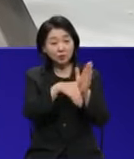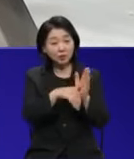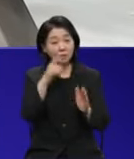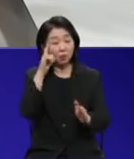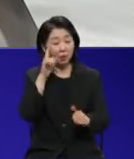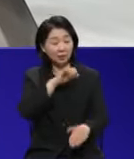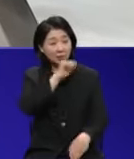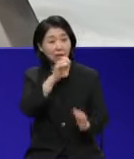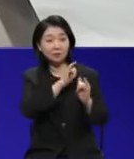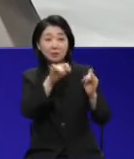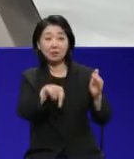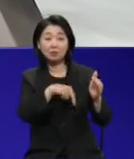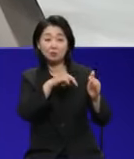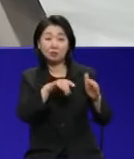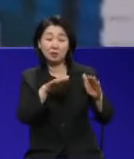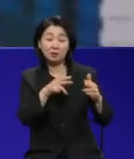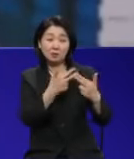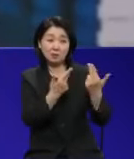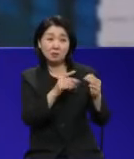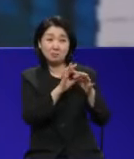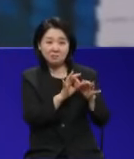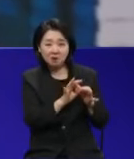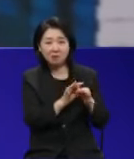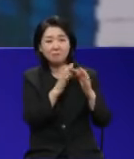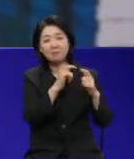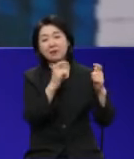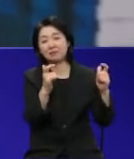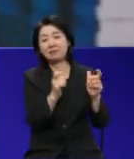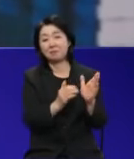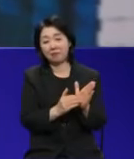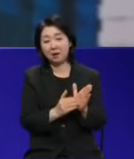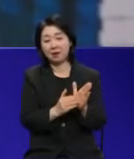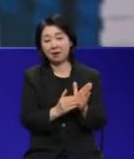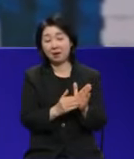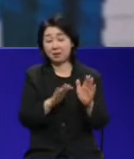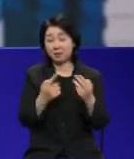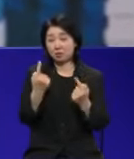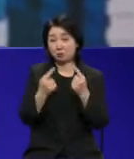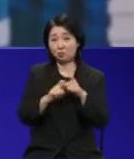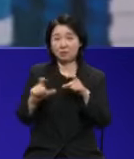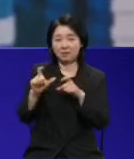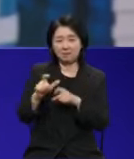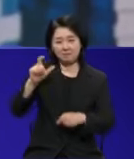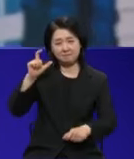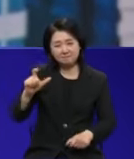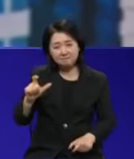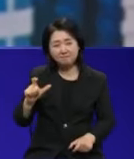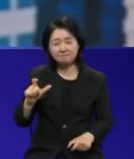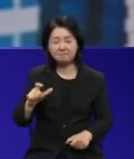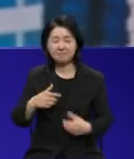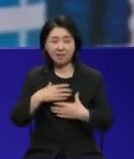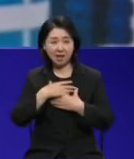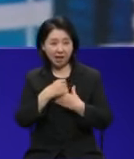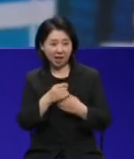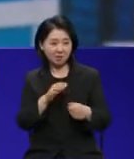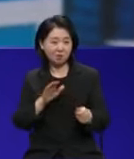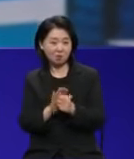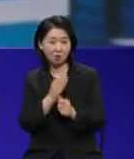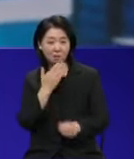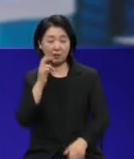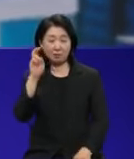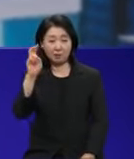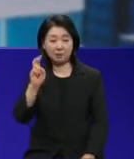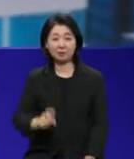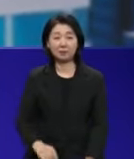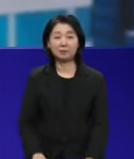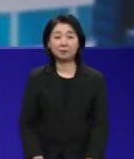당선자 중에서도 이제는 친명가 또 상당히 좀 늘었기 때문에 지금보다 좀 더 탄탄한 아마 뒷받침을 받을 거 같아요 일각에서는